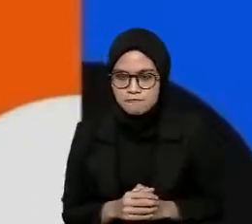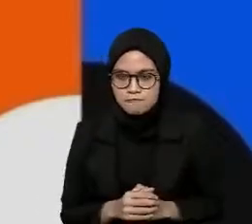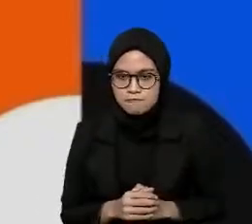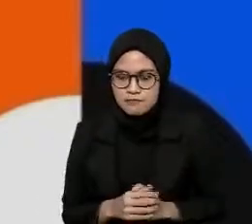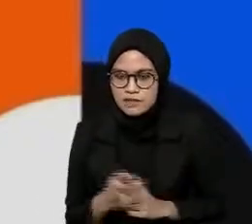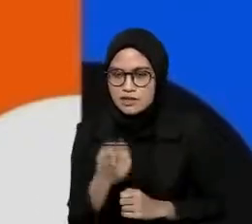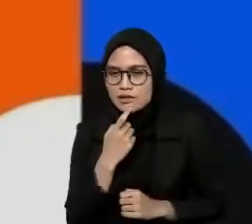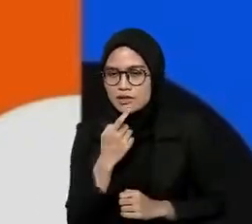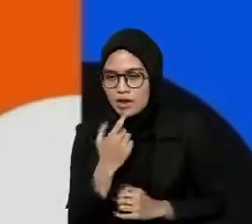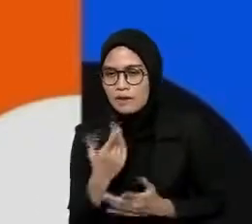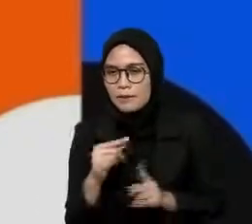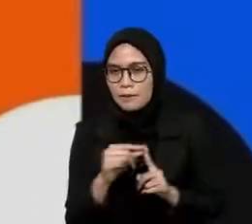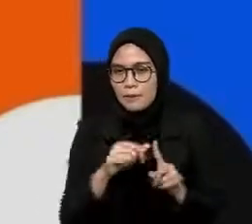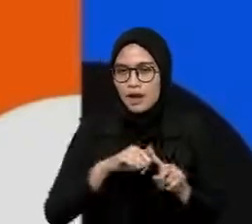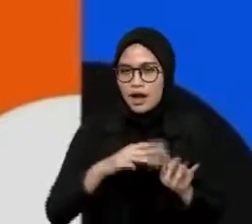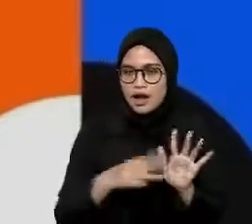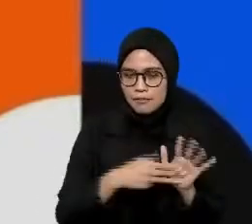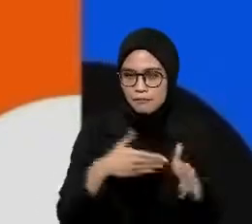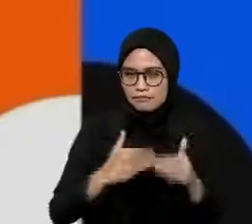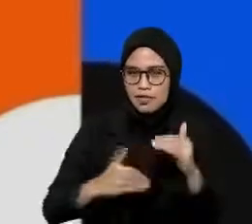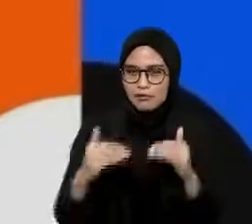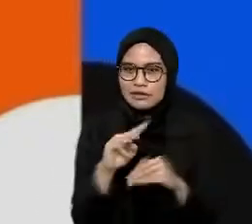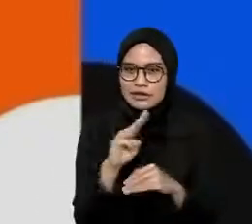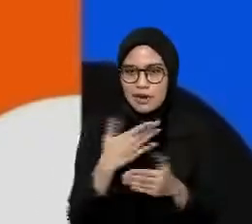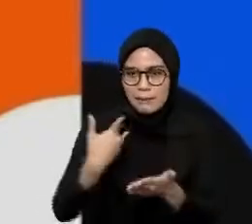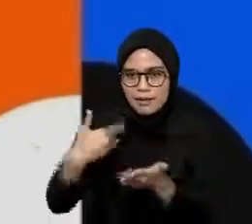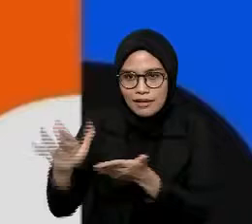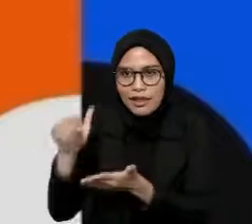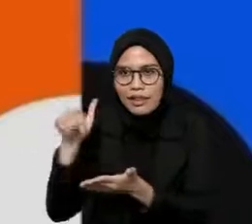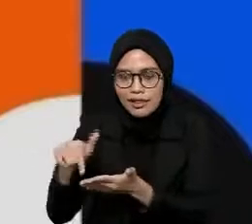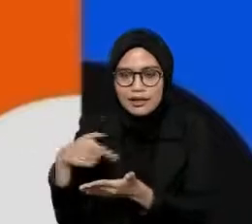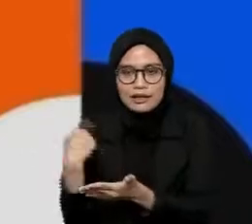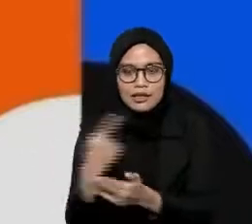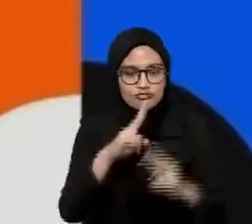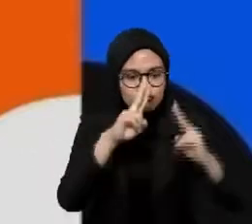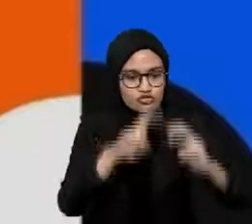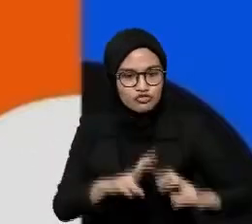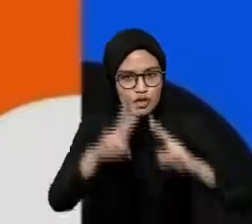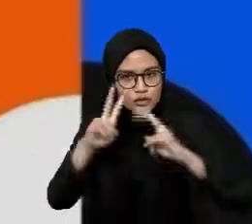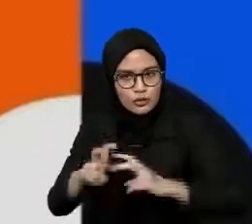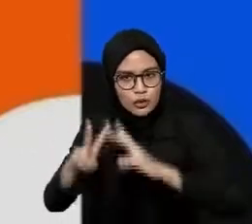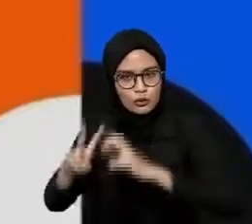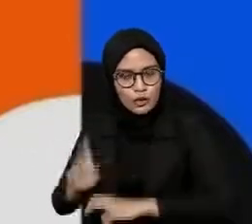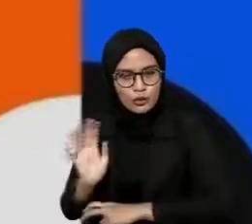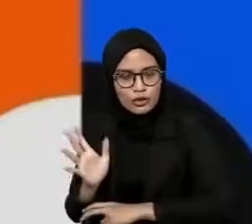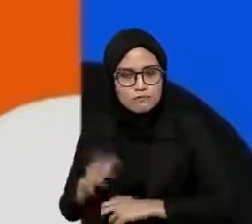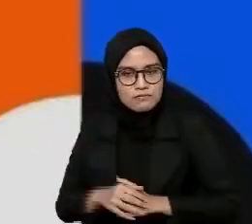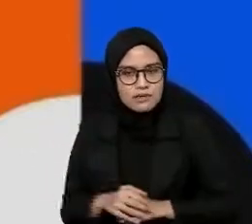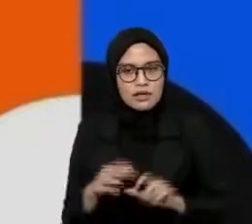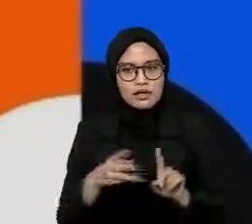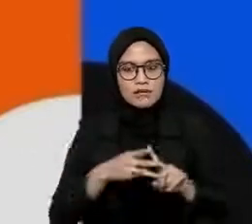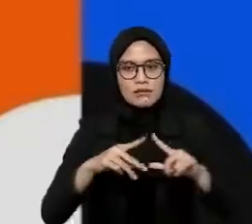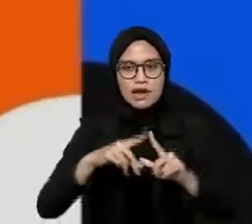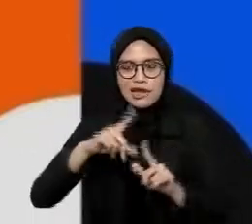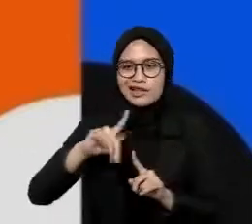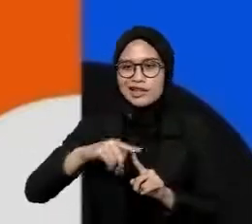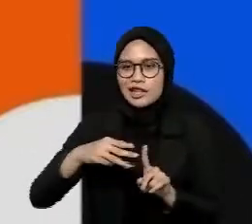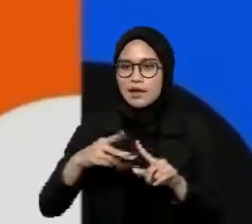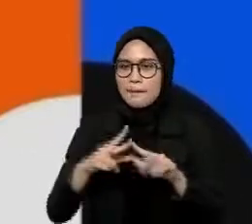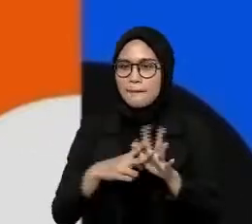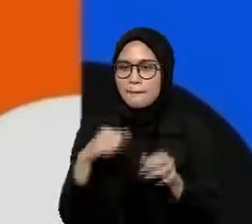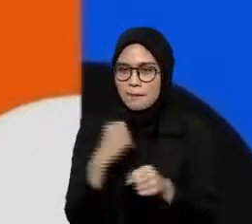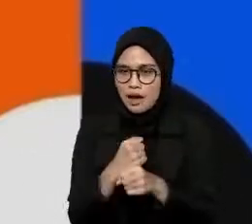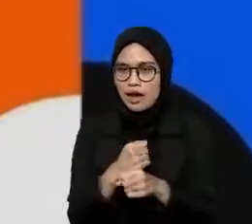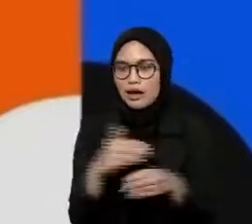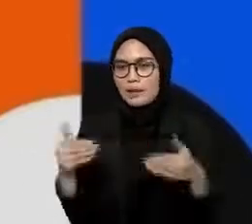pembatalan pemberlakuan PPKM level 3 di seluruh Indonesia. Survei yang dilaksanakan oleh Balitbang Kemenhub ini diikuti